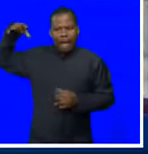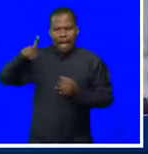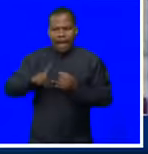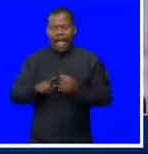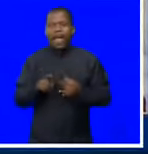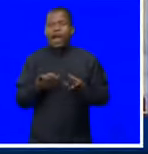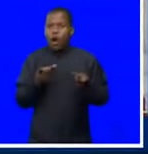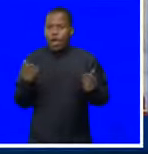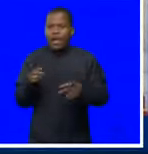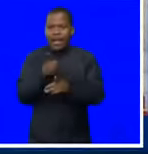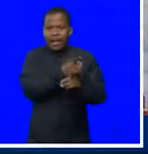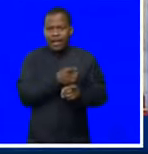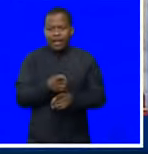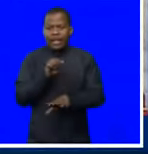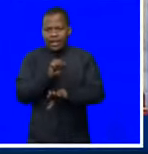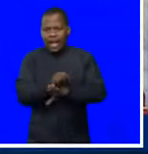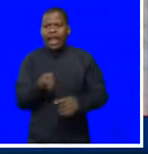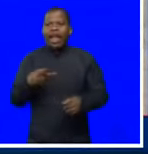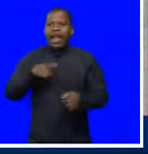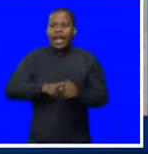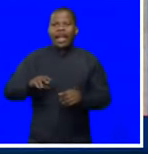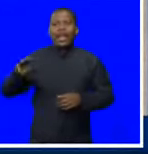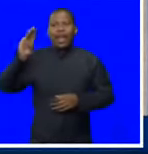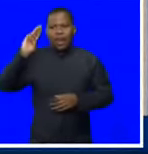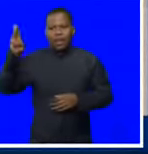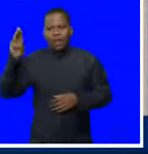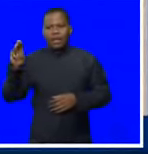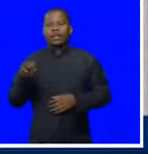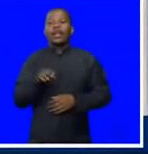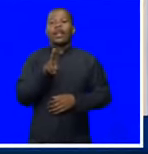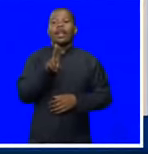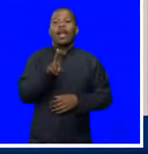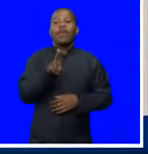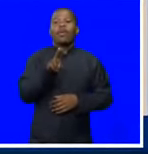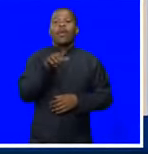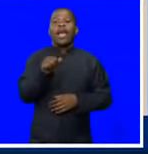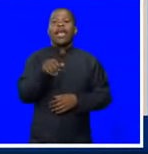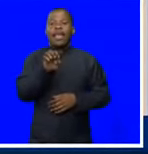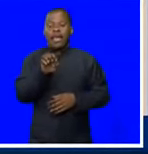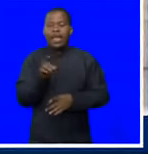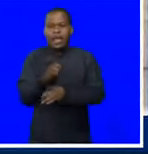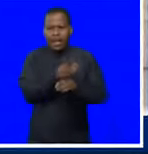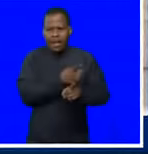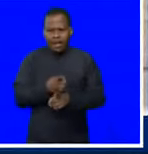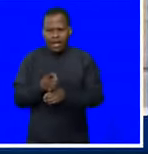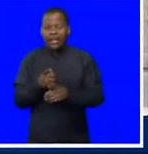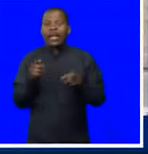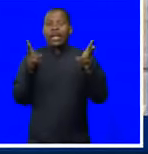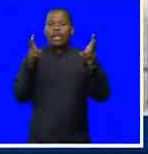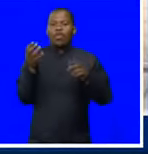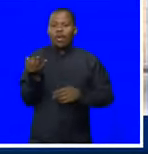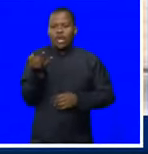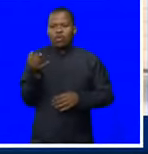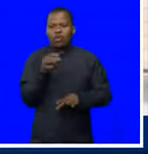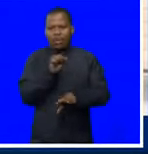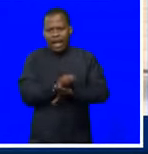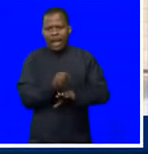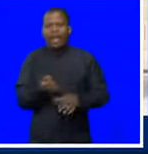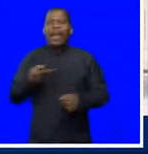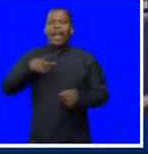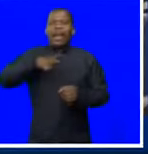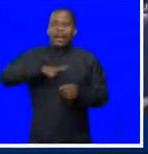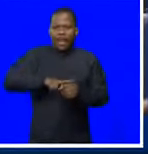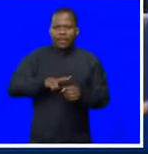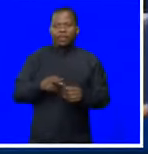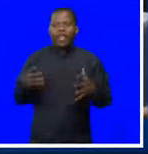avakashela live laseFrance lenakhona Tindzaba ya gesi Tindzaba ya oil ngiyona lehamba phambili. Sabe soloke siyinaka